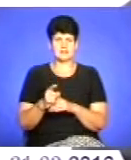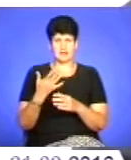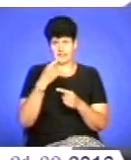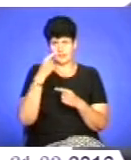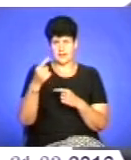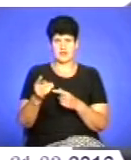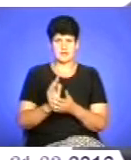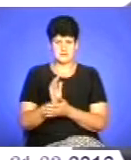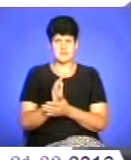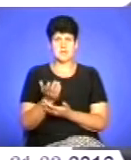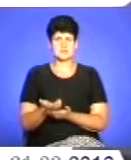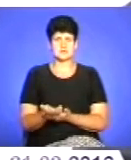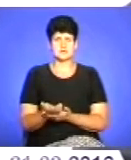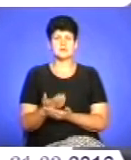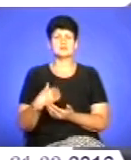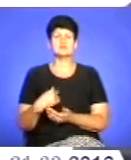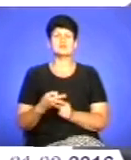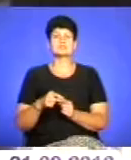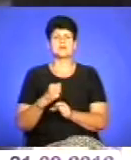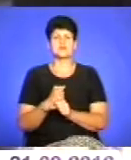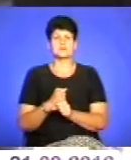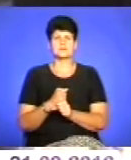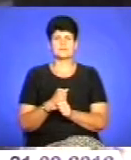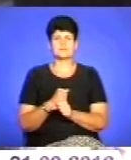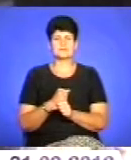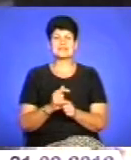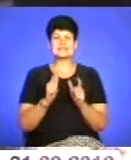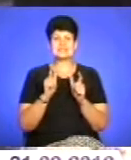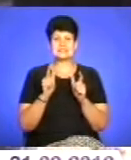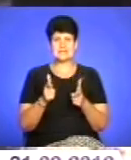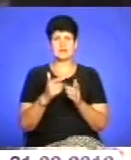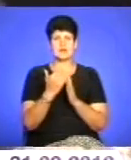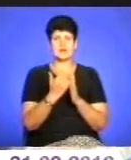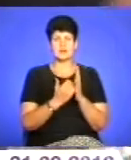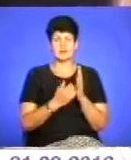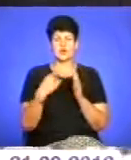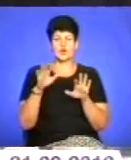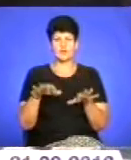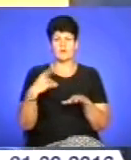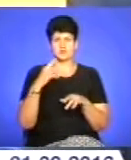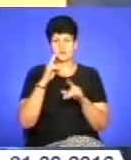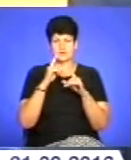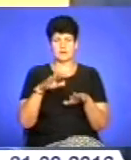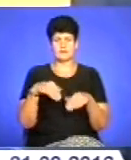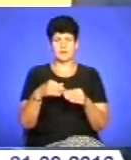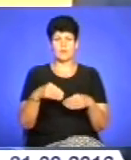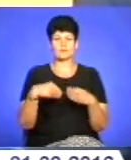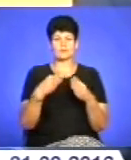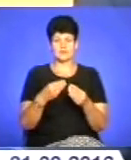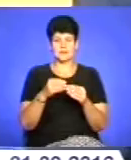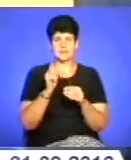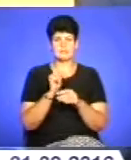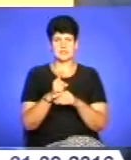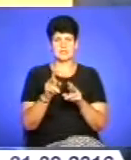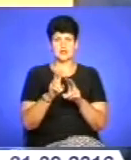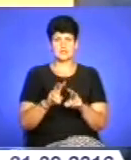від преси? Для чого це робиться? Згідно регламенту, голова обласної ради відправив подання про призначення на розгляд